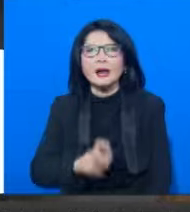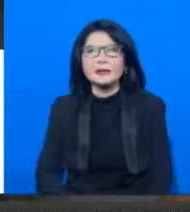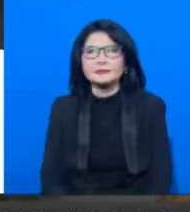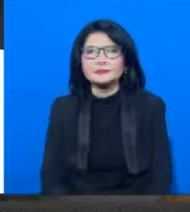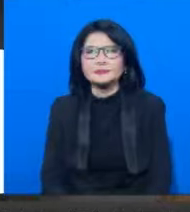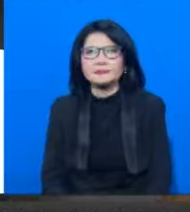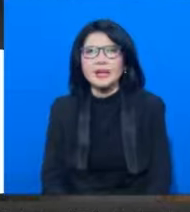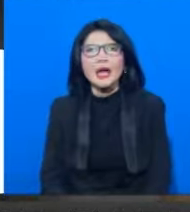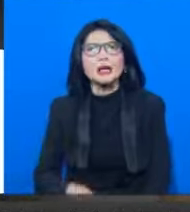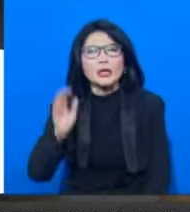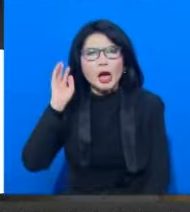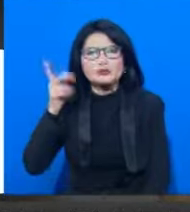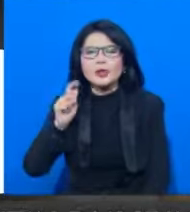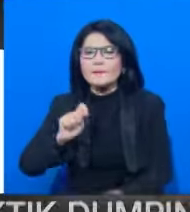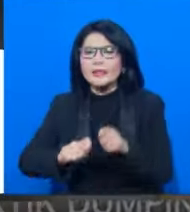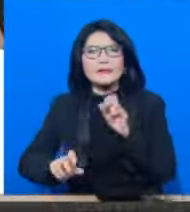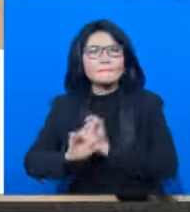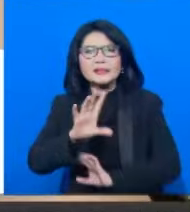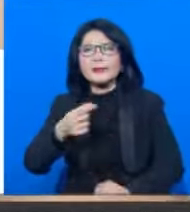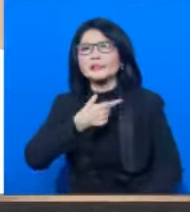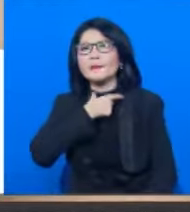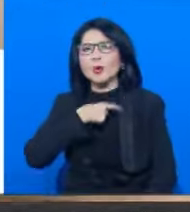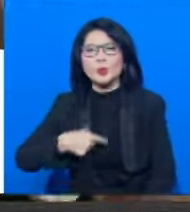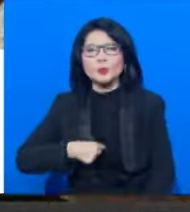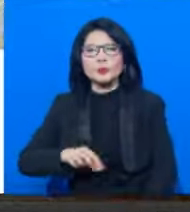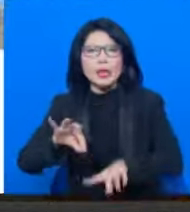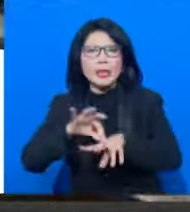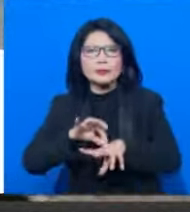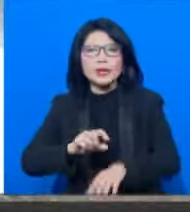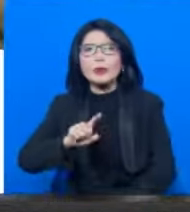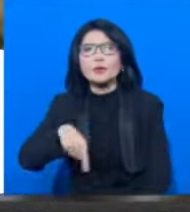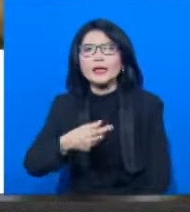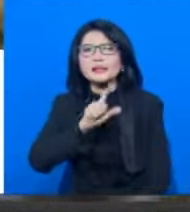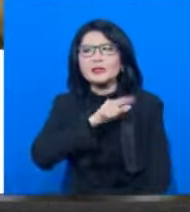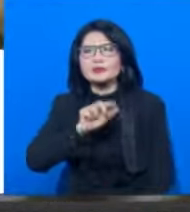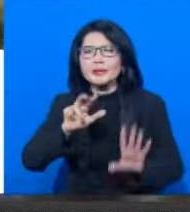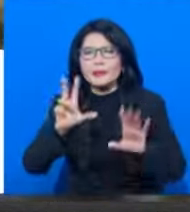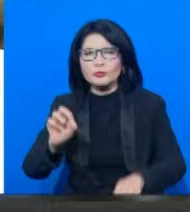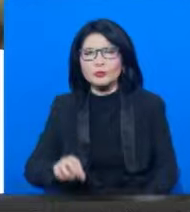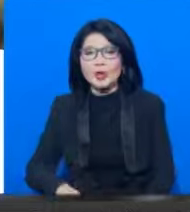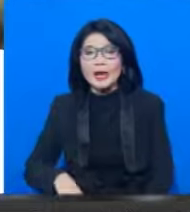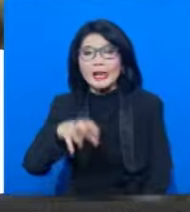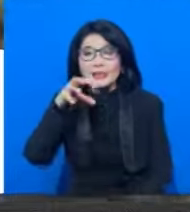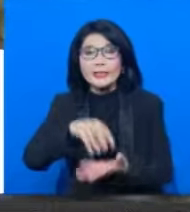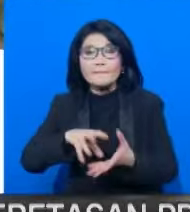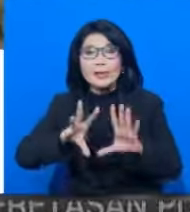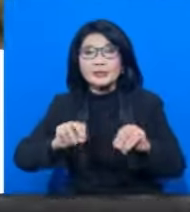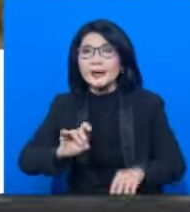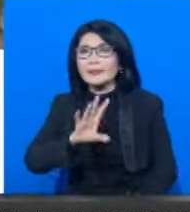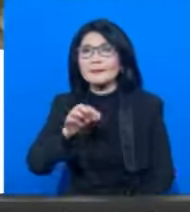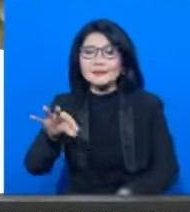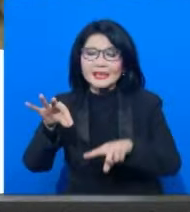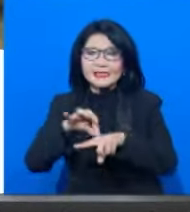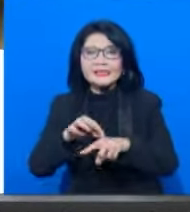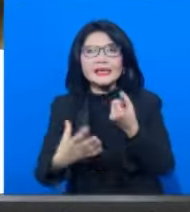Pitoyo sudah berkecimpung membuat perhiasan sejak tahun 1990. Di ruang kerjanya, aneka perhiasan seperti